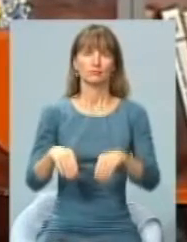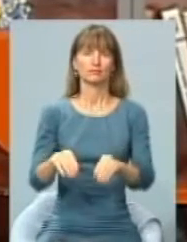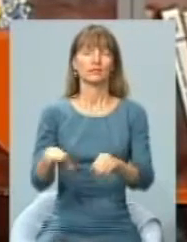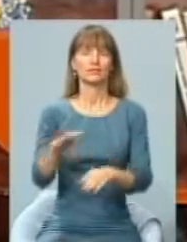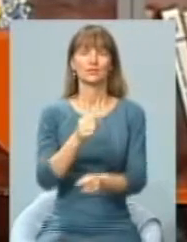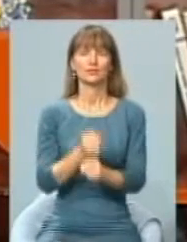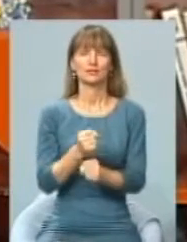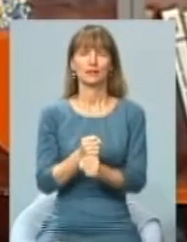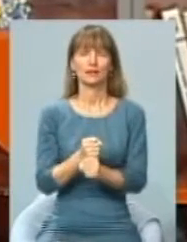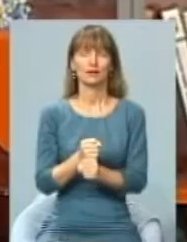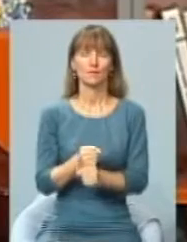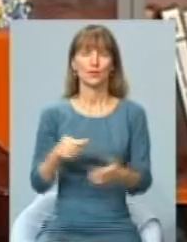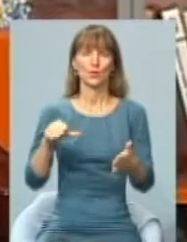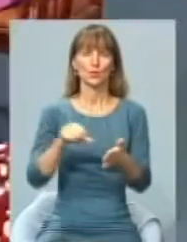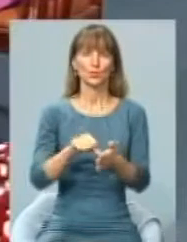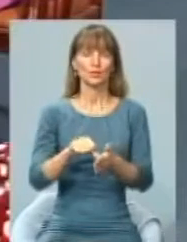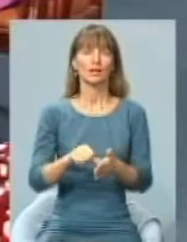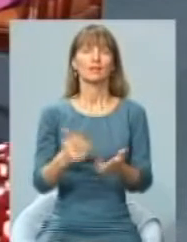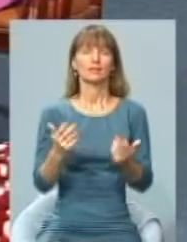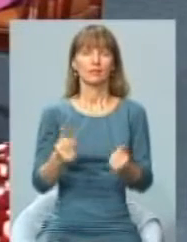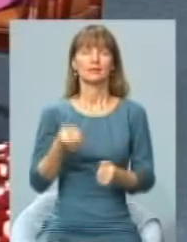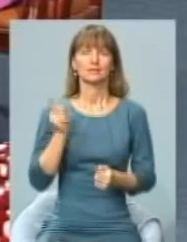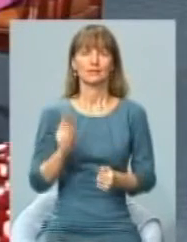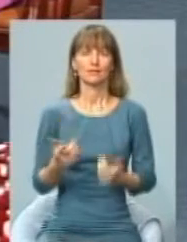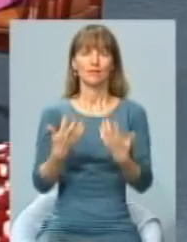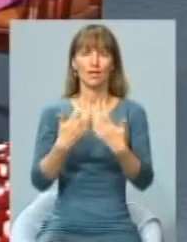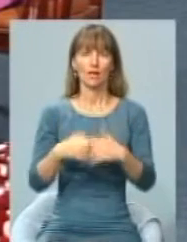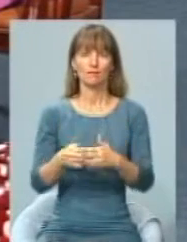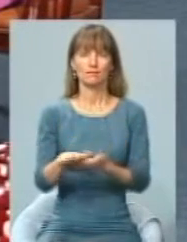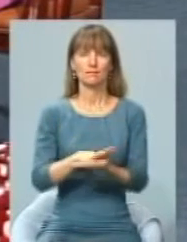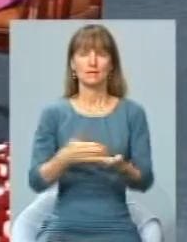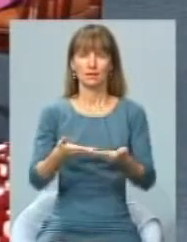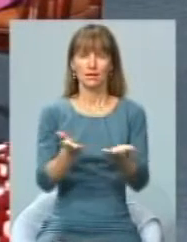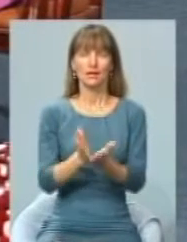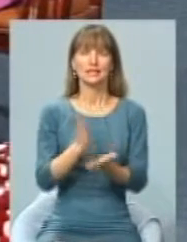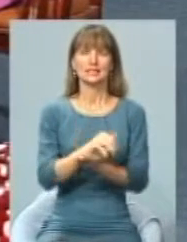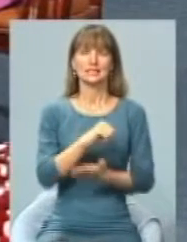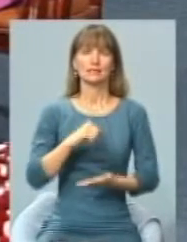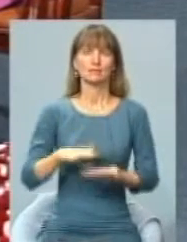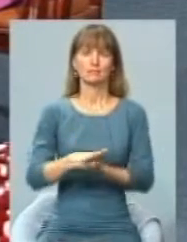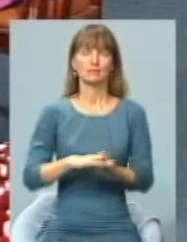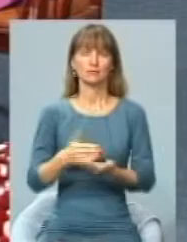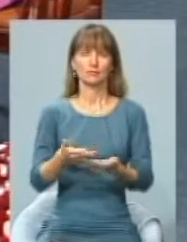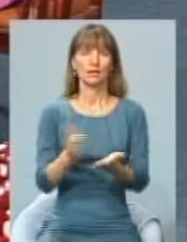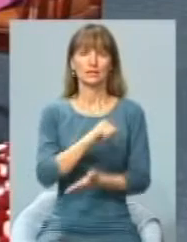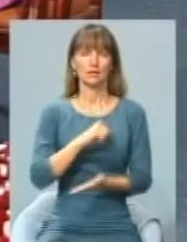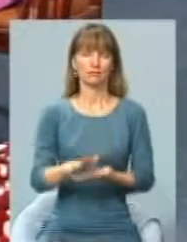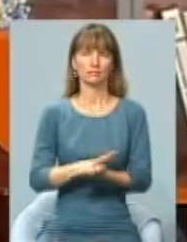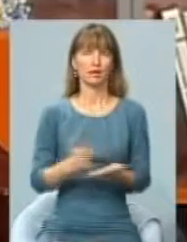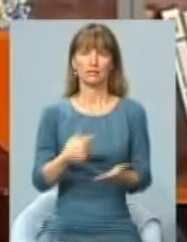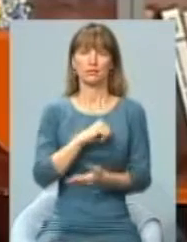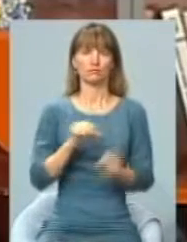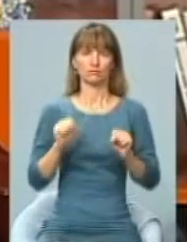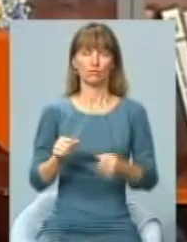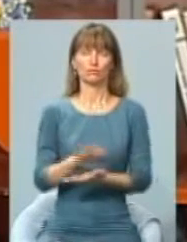там за час. Так, дійсно, посудомийна машина, вона існує, а ще існує самомиючий посуд, який сам відмивається. Як ти вважаєш, як він сам